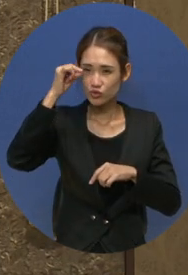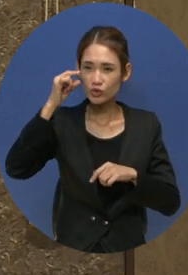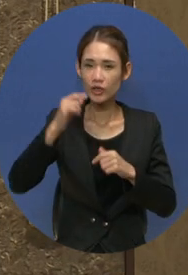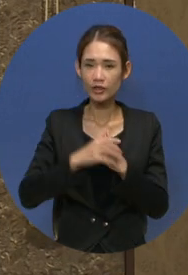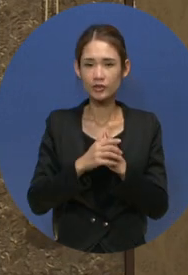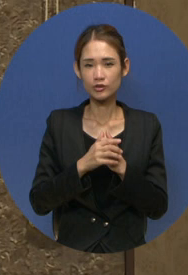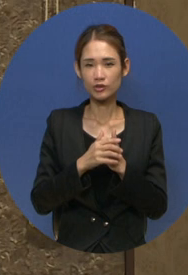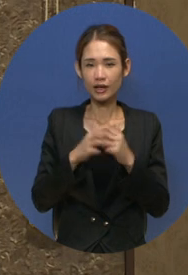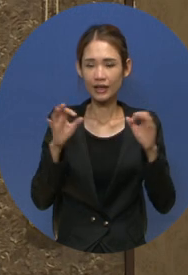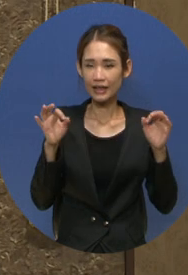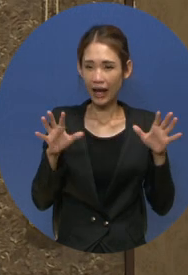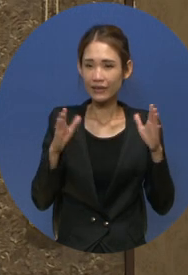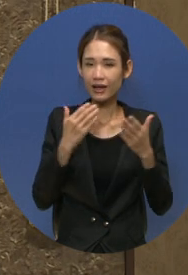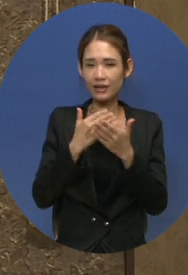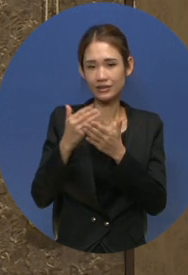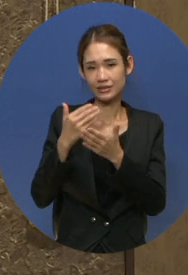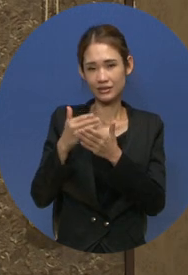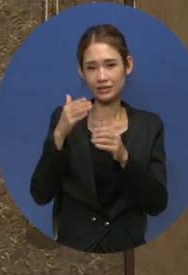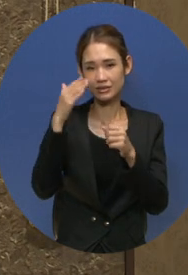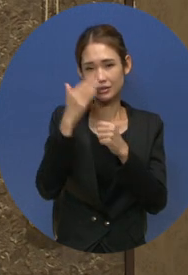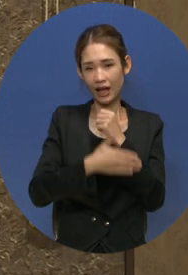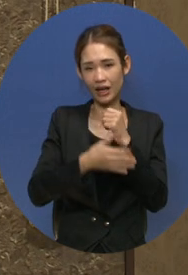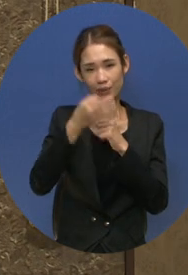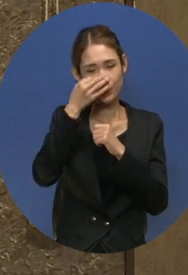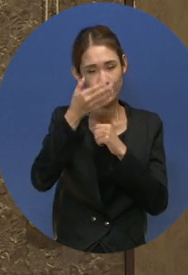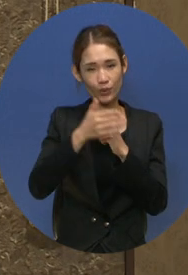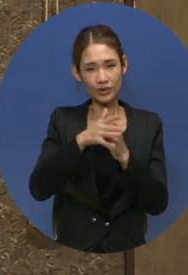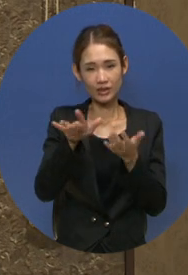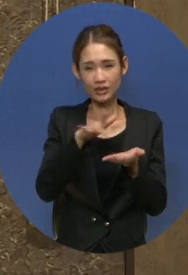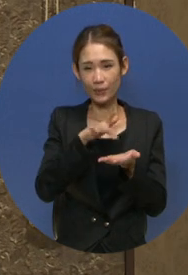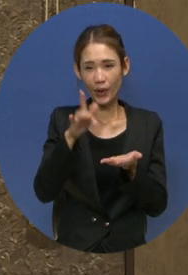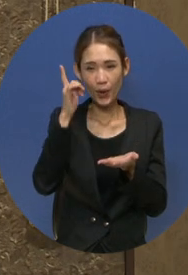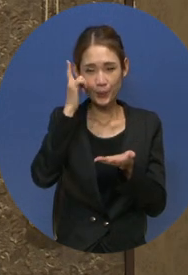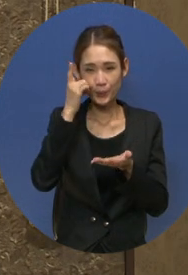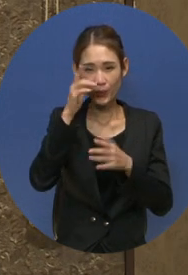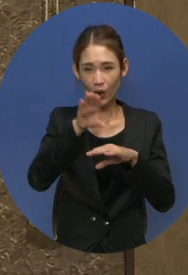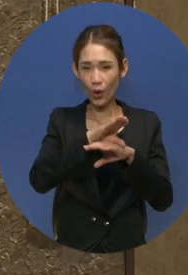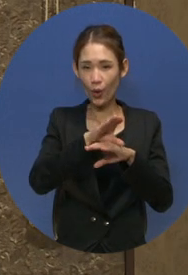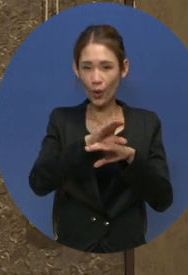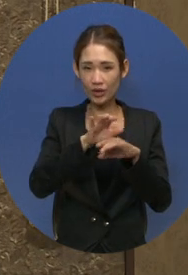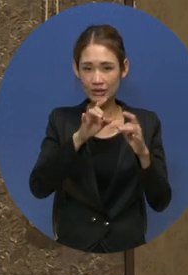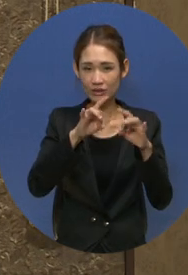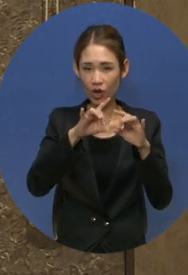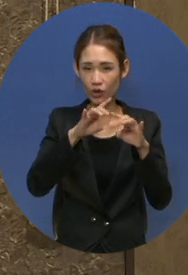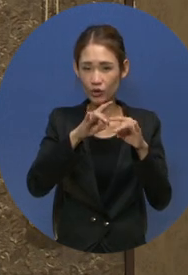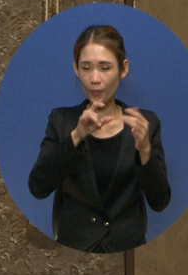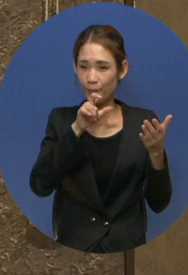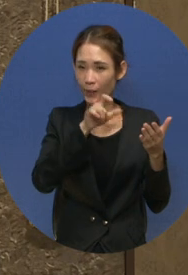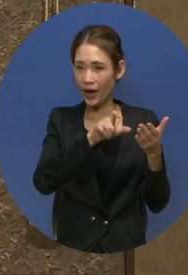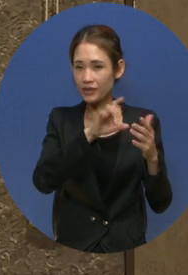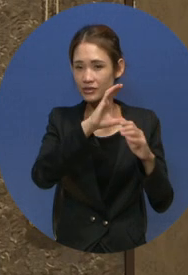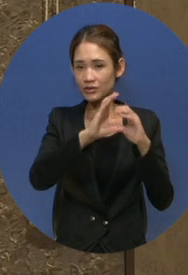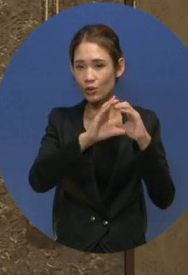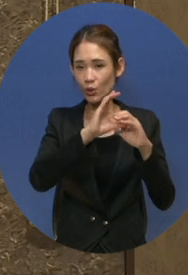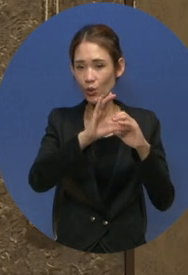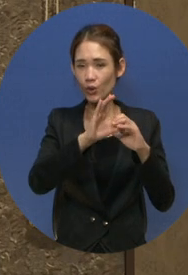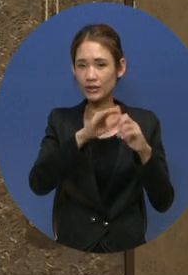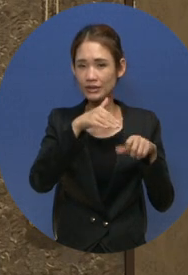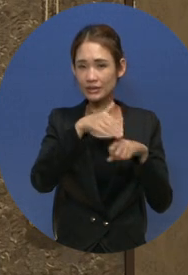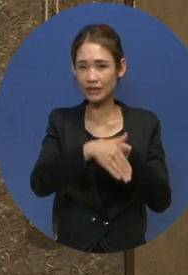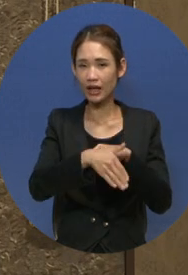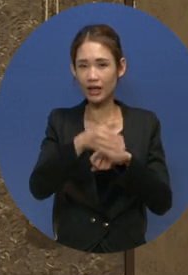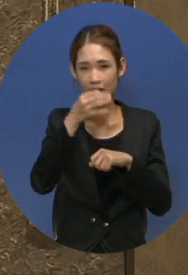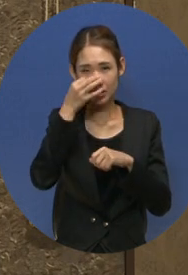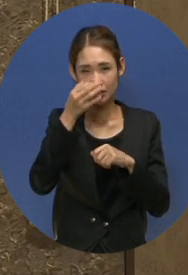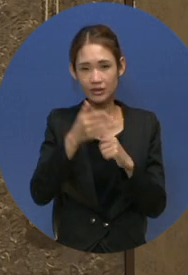간단한 그림, 상징 아니면 또 스마트폰이나 태블릿 PC에 있는 그런 전자도구에 탑재된 의사소통 그런 어떤 상징